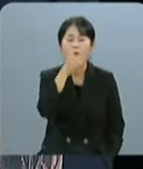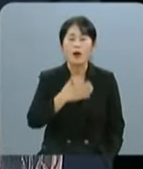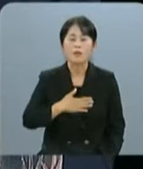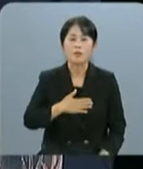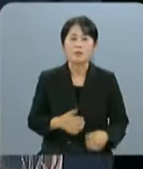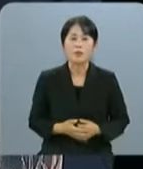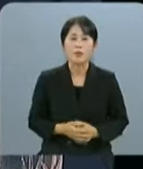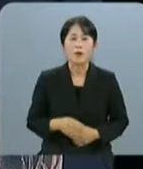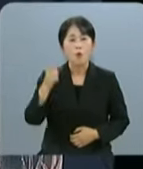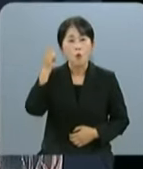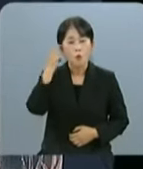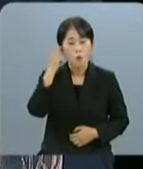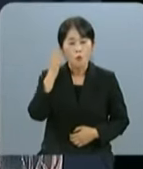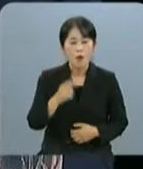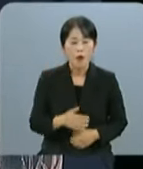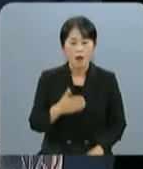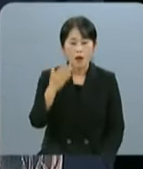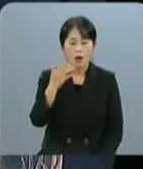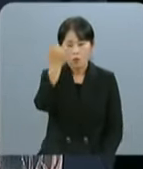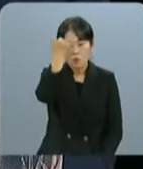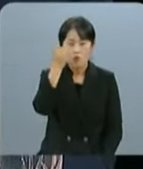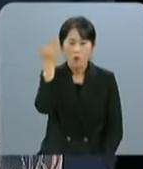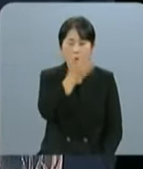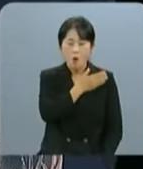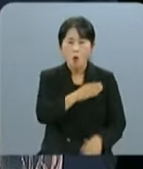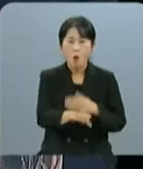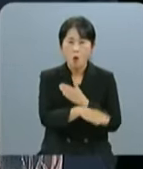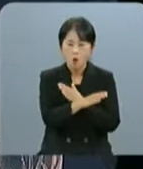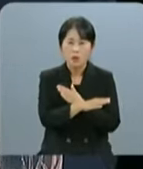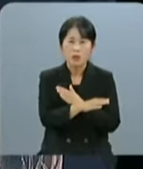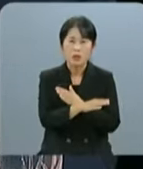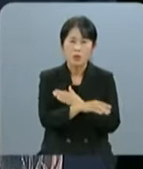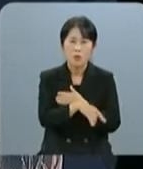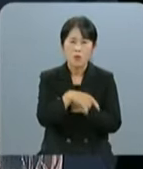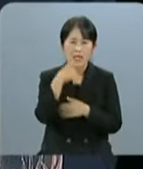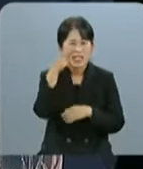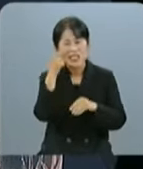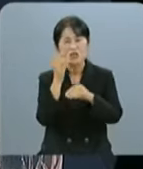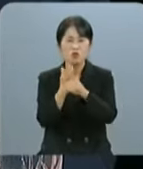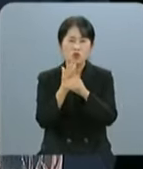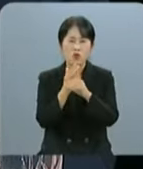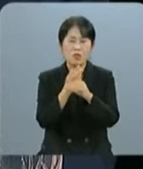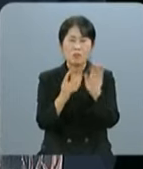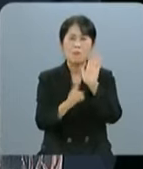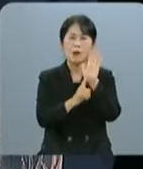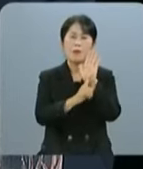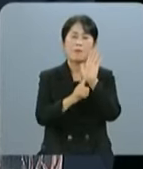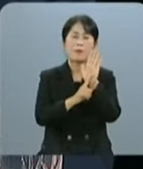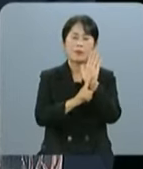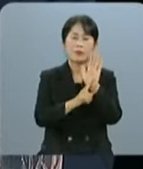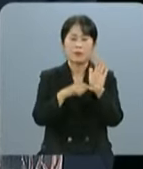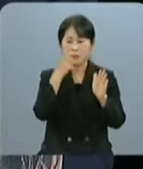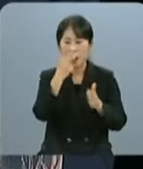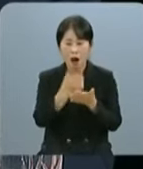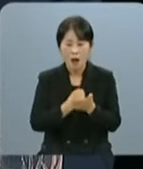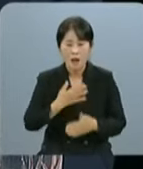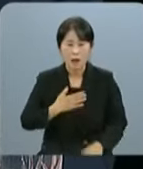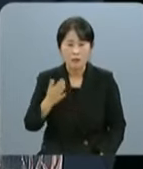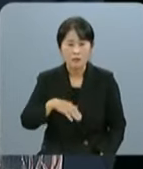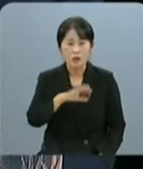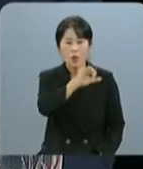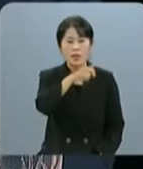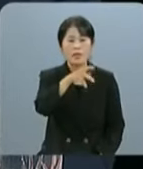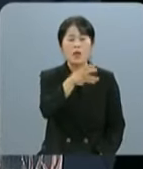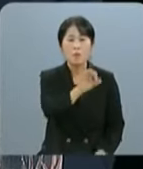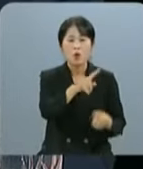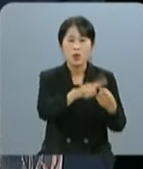왜 이러한 도덕성이 엉망이고 파퓰리즘 공약 이런 문제점들을 아마 다 할 텐데 왜 이재명 후보에